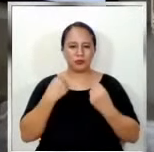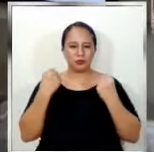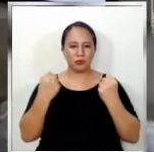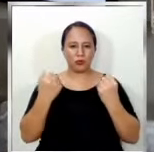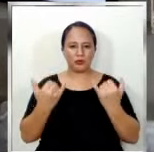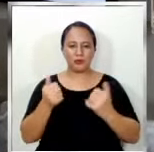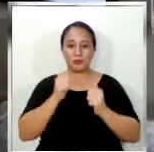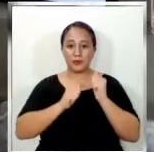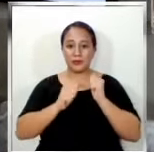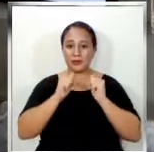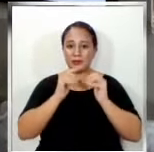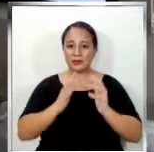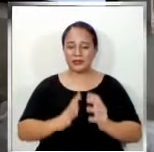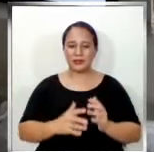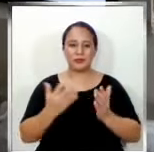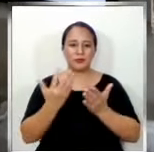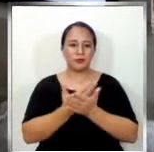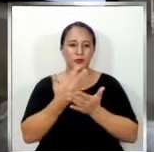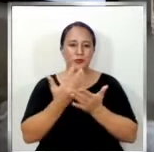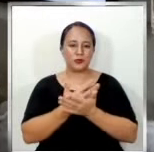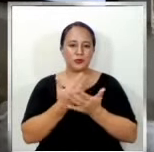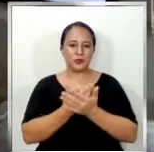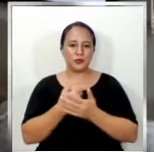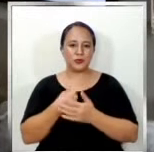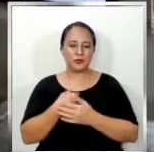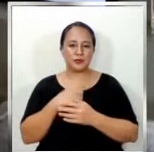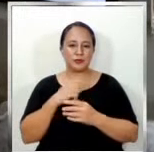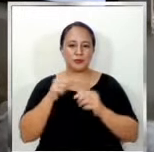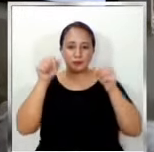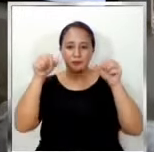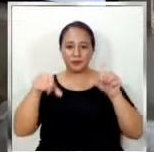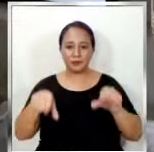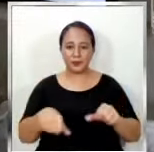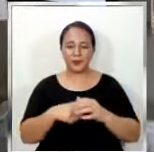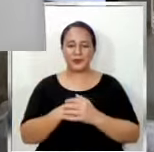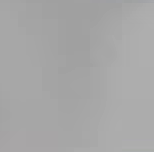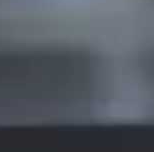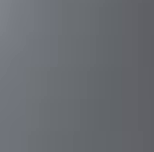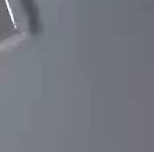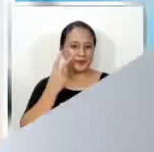sa kanyang latest set of photos sa social media. Makichika kay Aubrey Carampel.